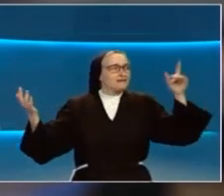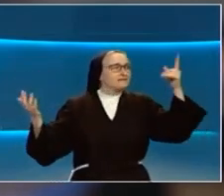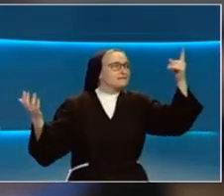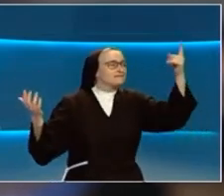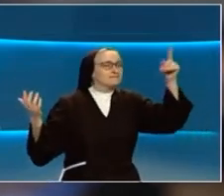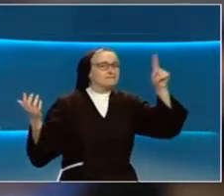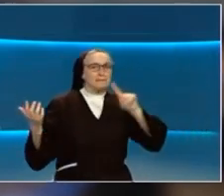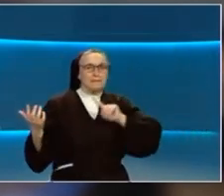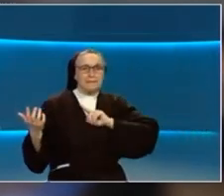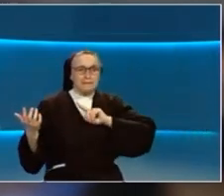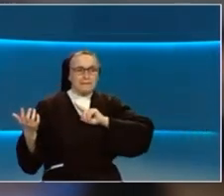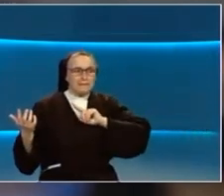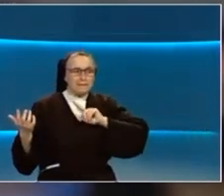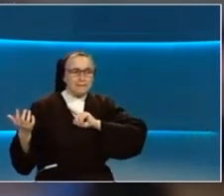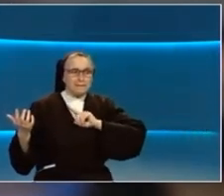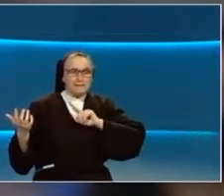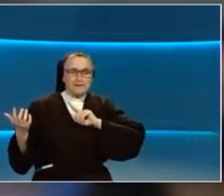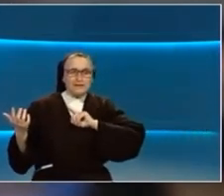vehementer,